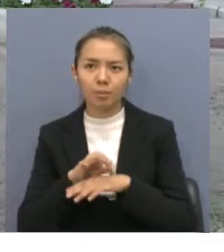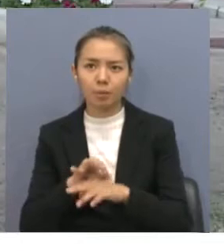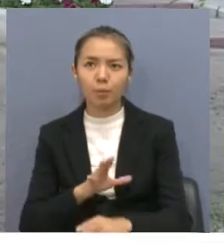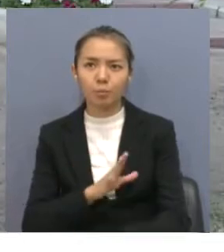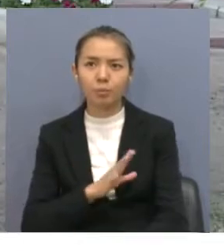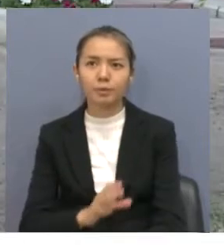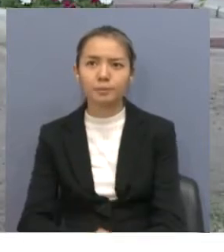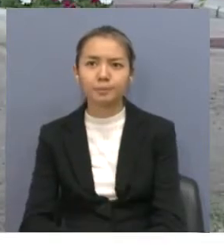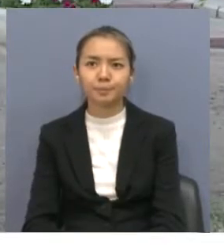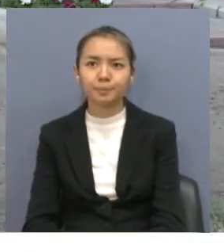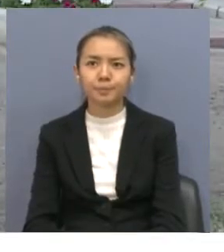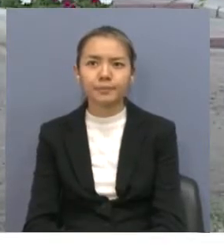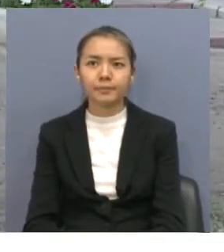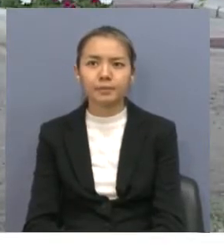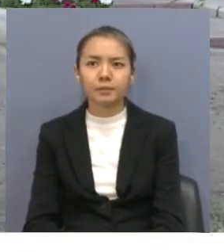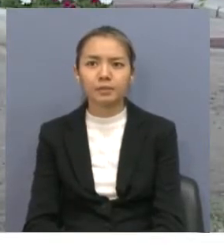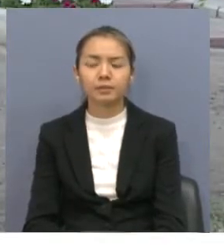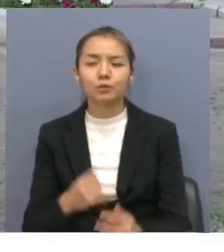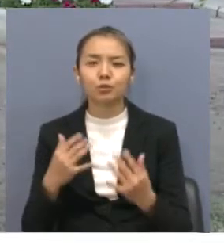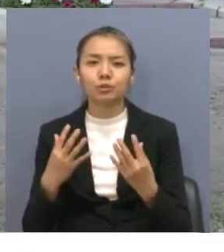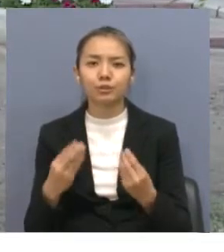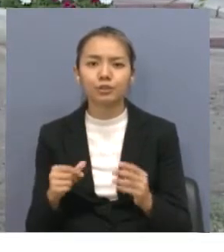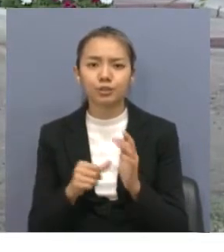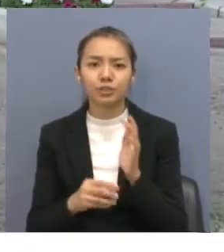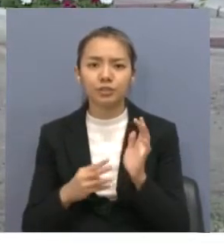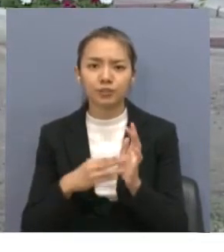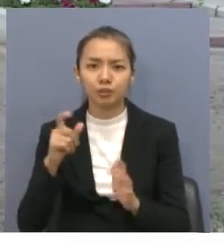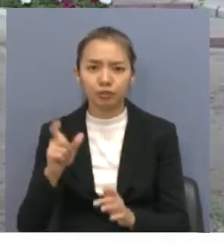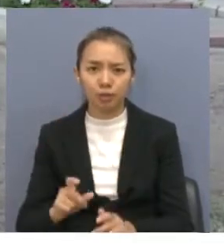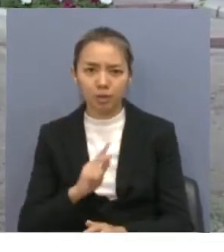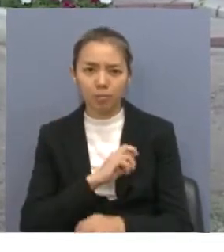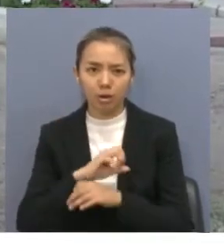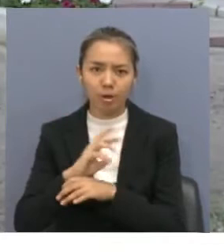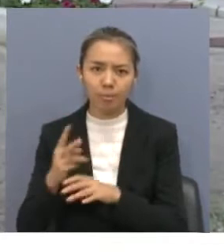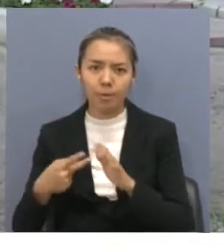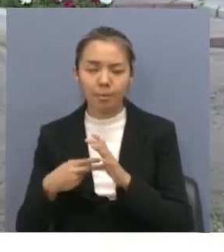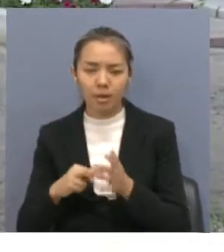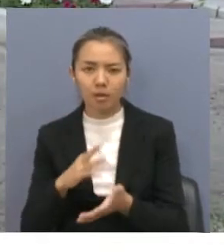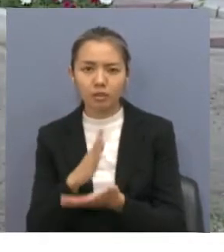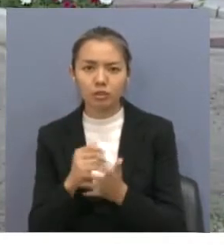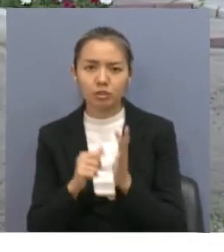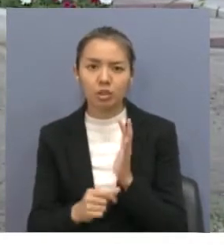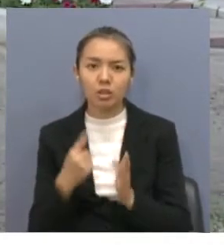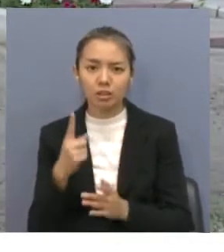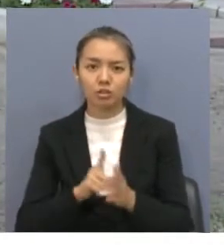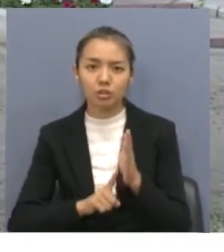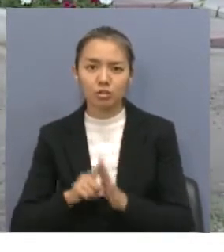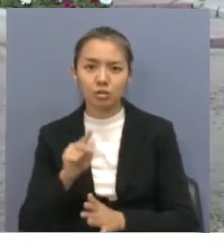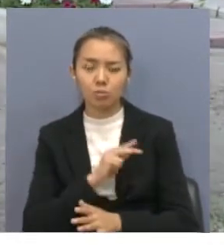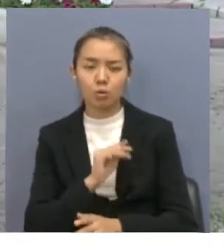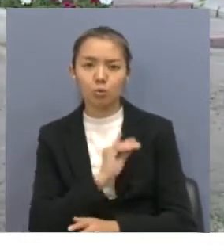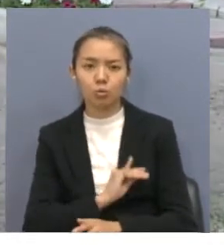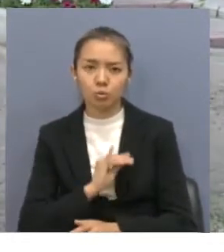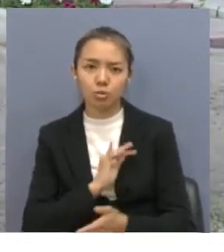день при плане 69 человек. Бүгінгі күні 69 адамды жұмыспен қамту жоспарланған. Оның 61-і іске кірісті. Олар